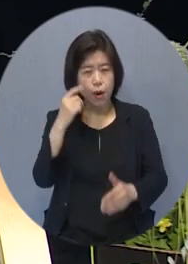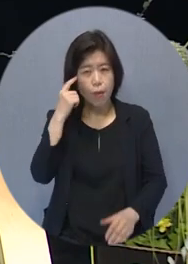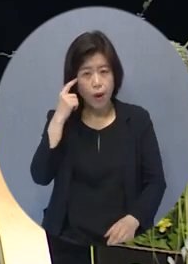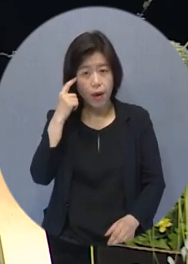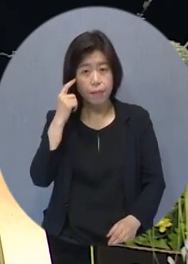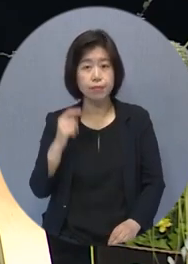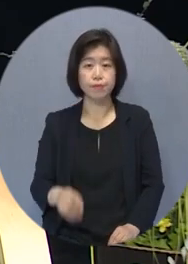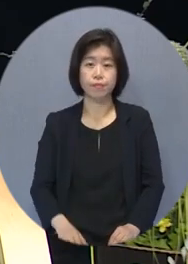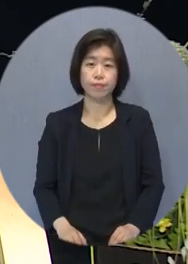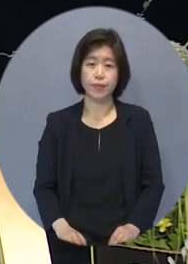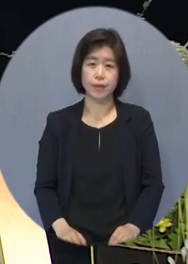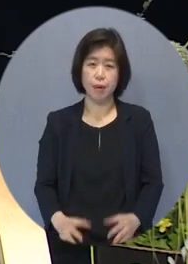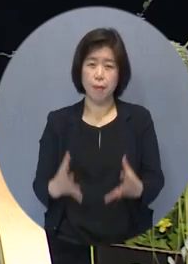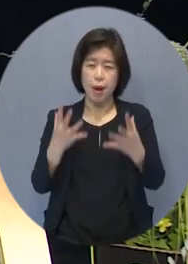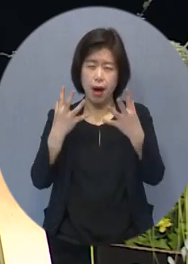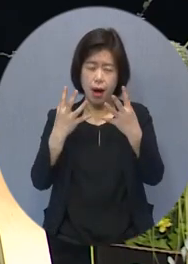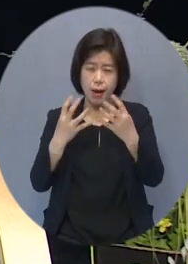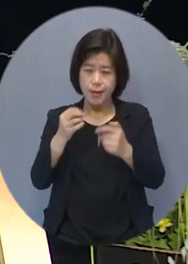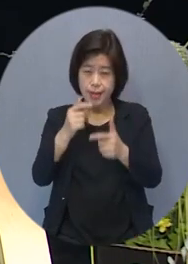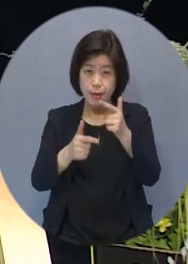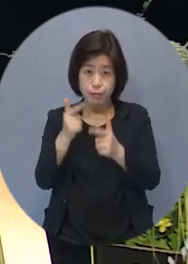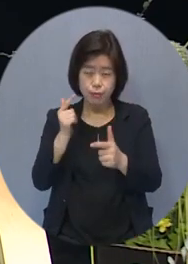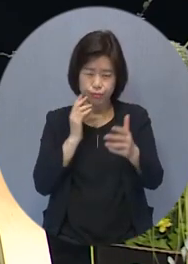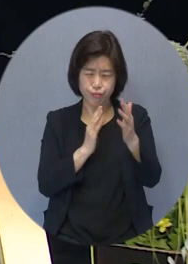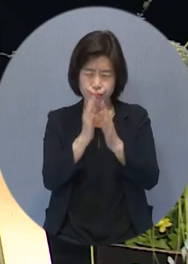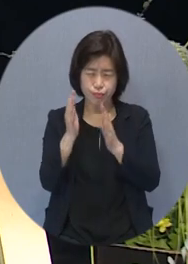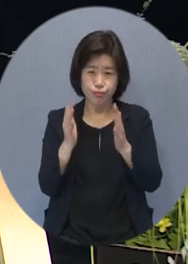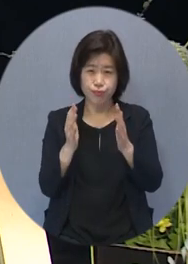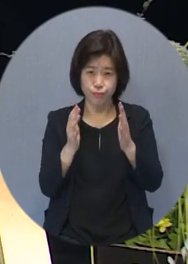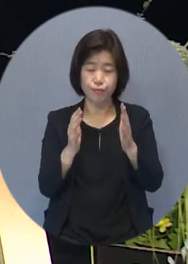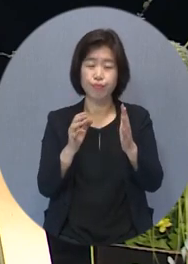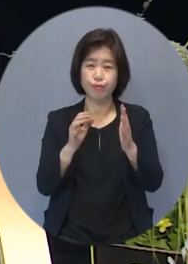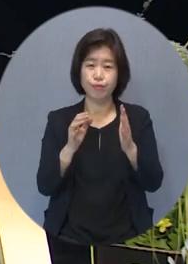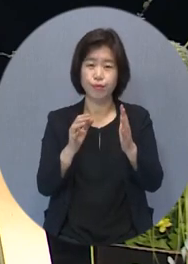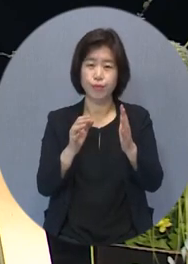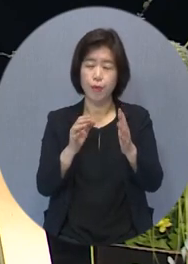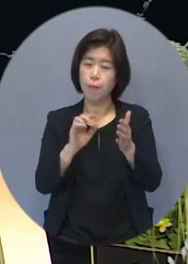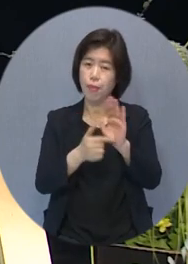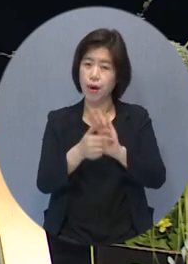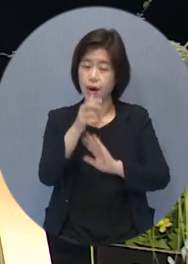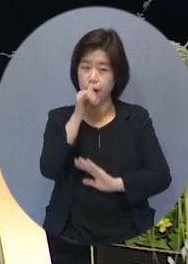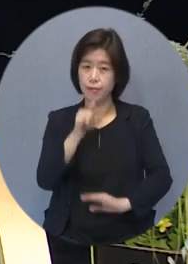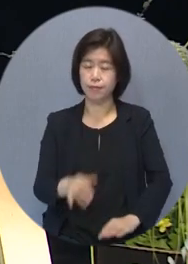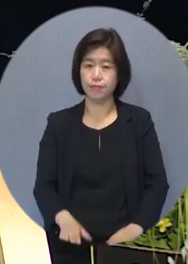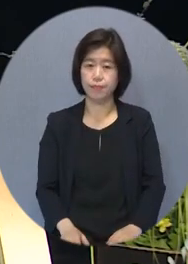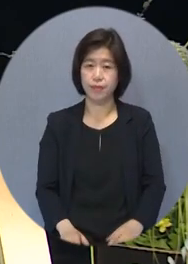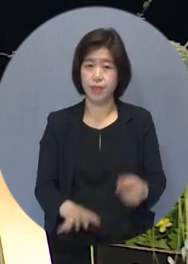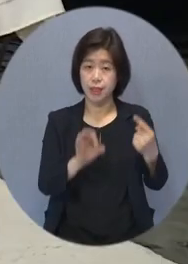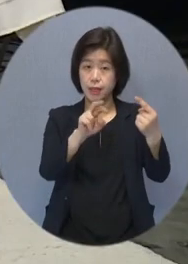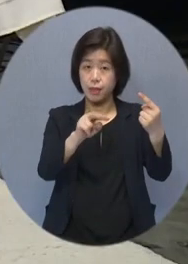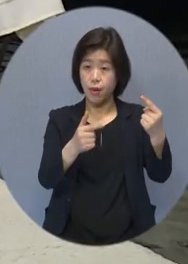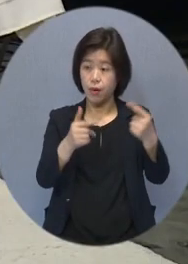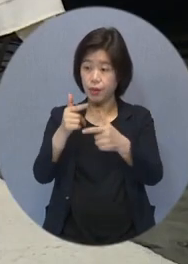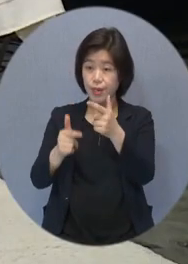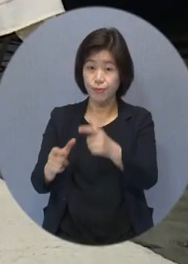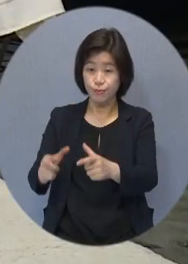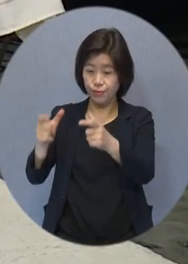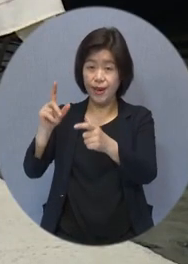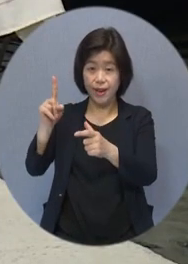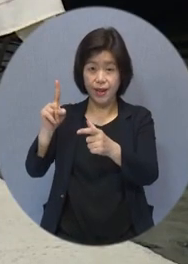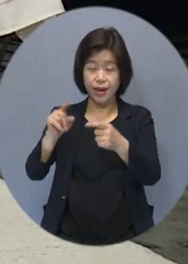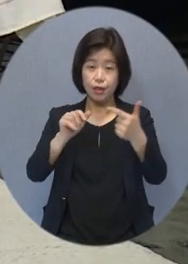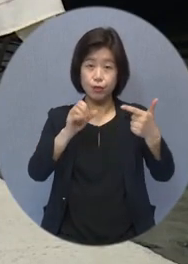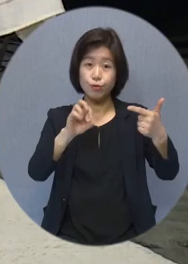무수히 많은 나무로 구성된 숲으로 확장되어 있음을 들 수 있겠습니다. 시는